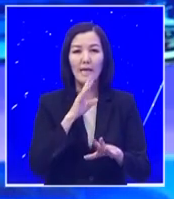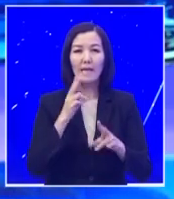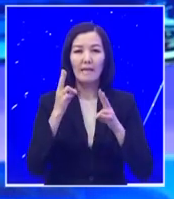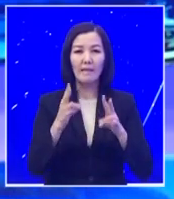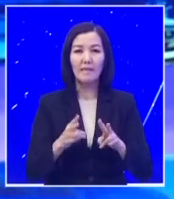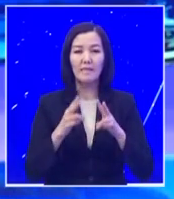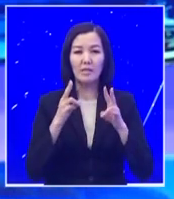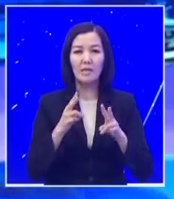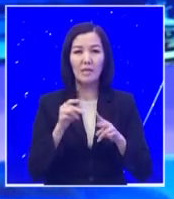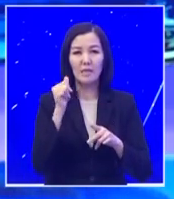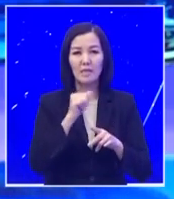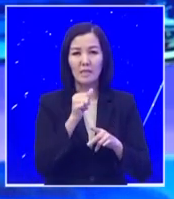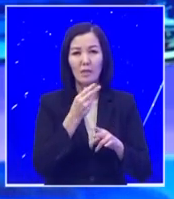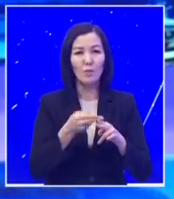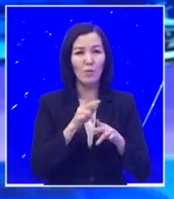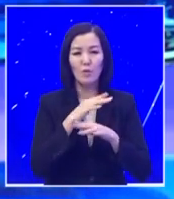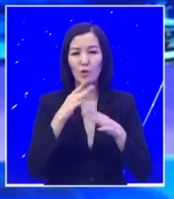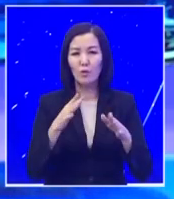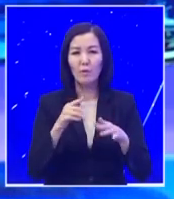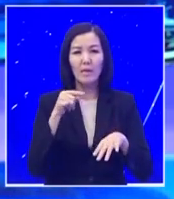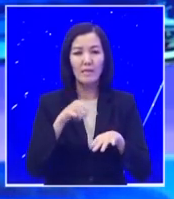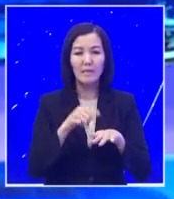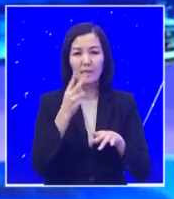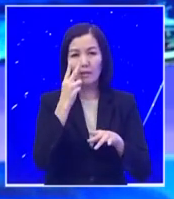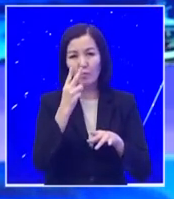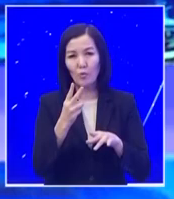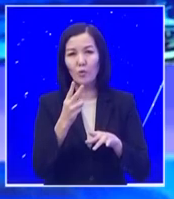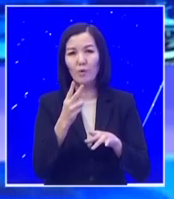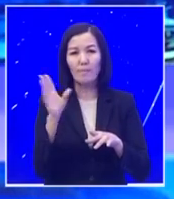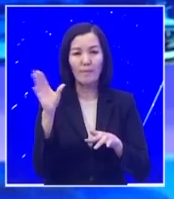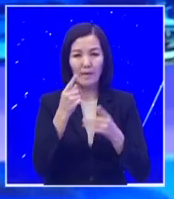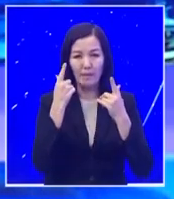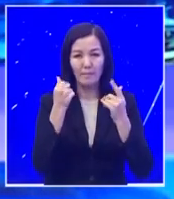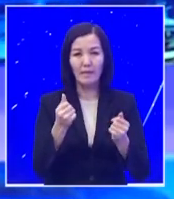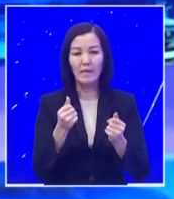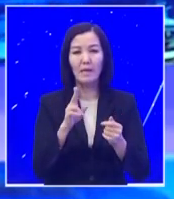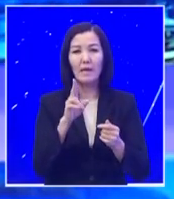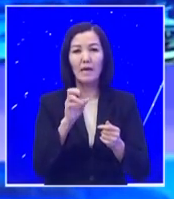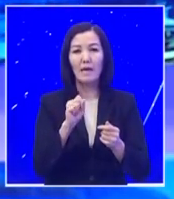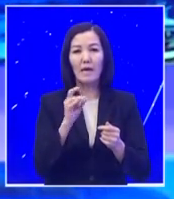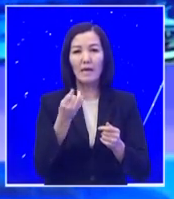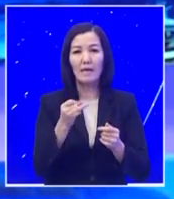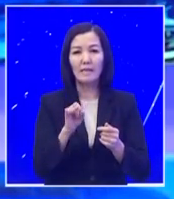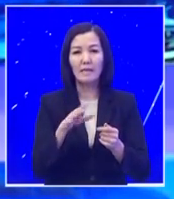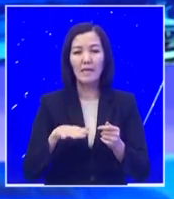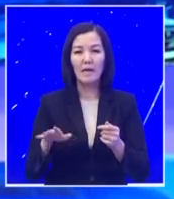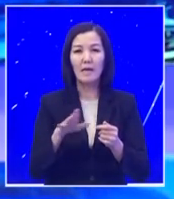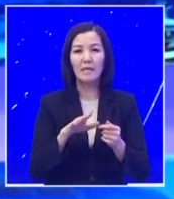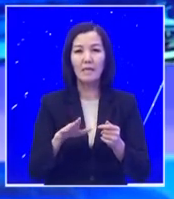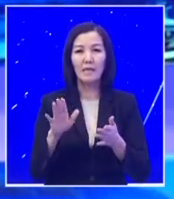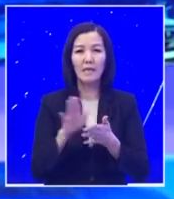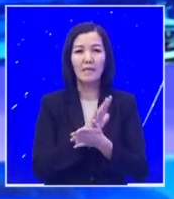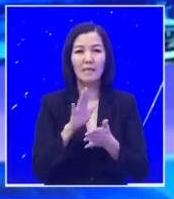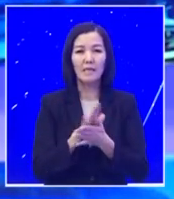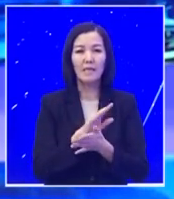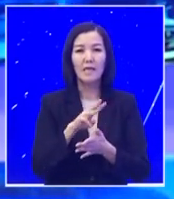сан қатпары бар. Өзгелер сезбегенде сезіп, көрмегенде олар көре біледі. Қарасай аудандық Заман жаршысы газетінің тілшісі